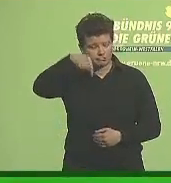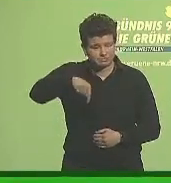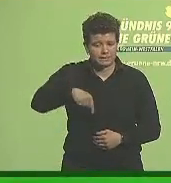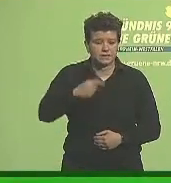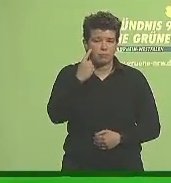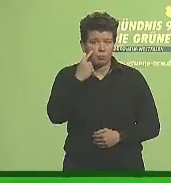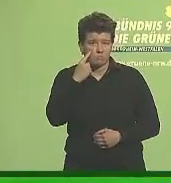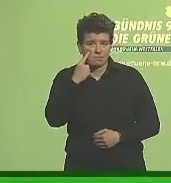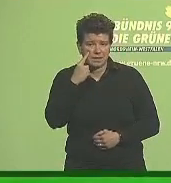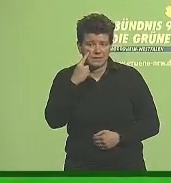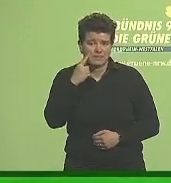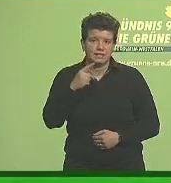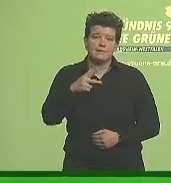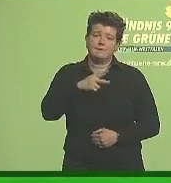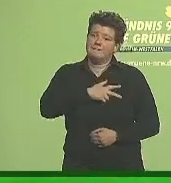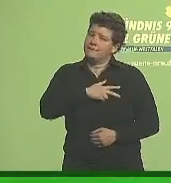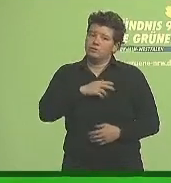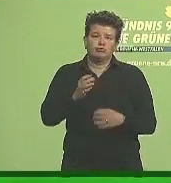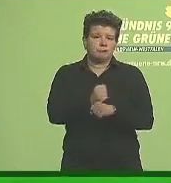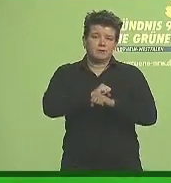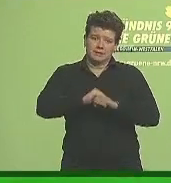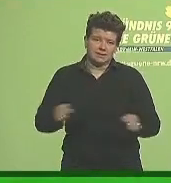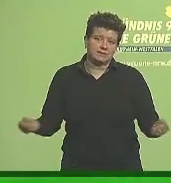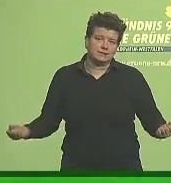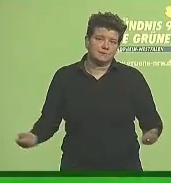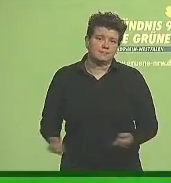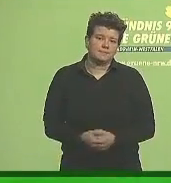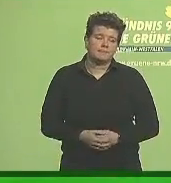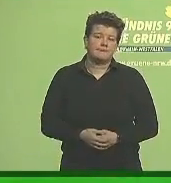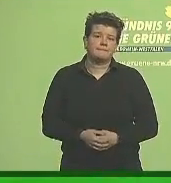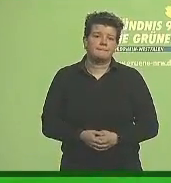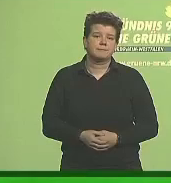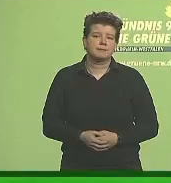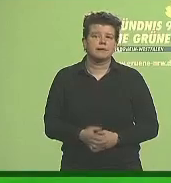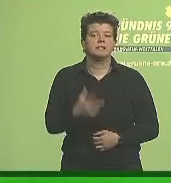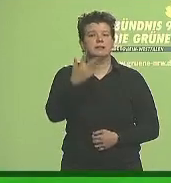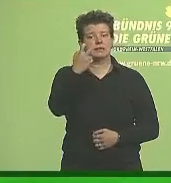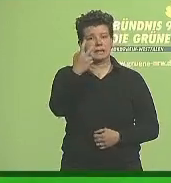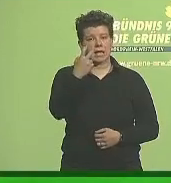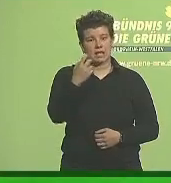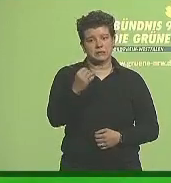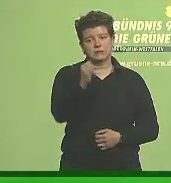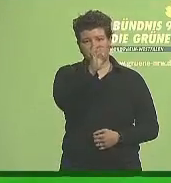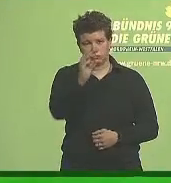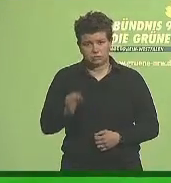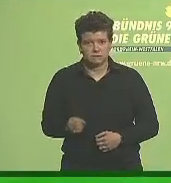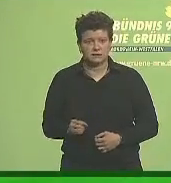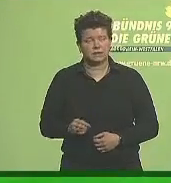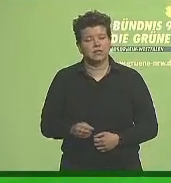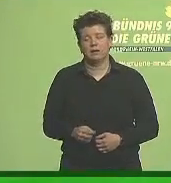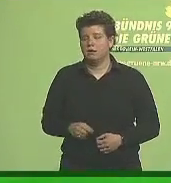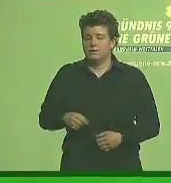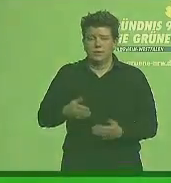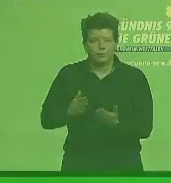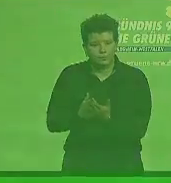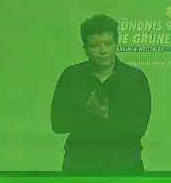unrealistisch. Deshalb bitte bleibt bei dem Ziel, über 30%, das ist schon Arbeit genug. Herzlichen Dank.